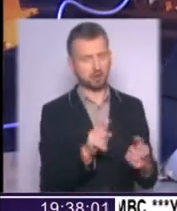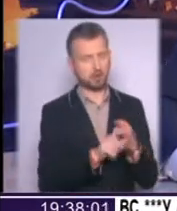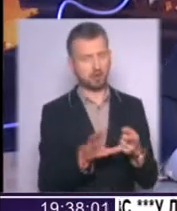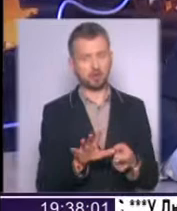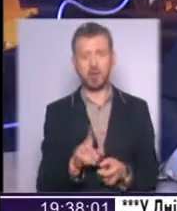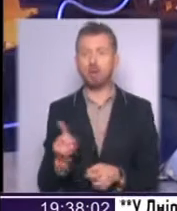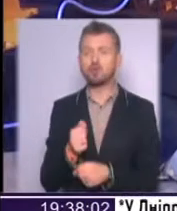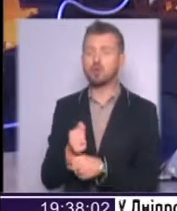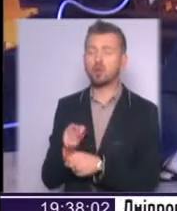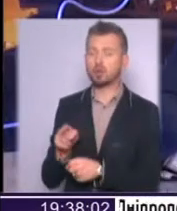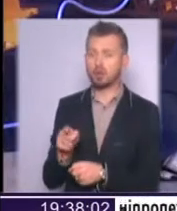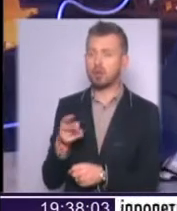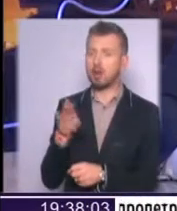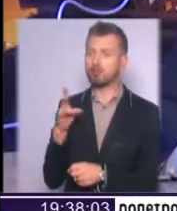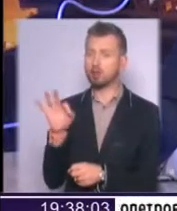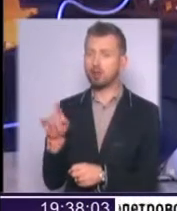він робить в